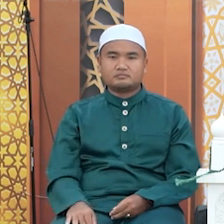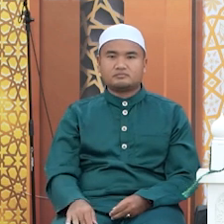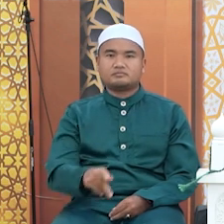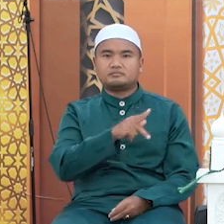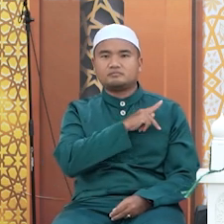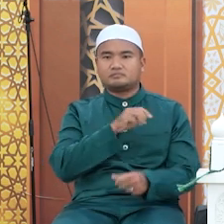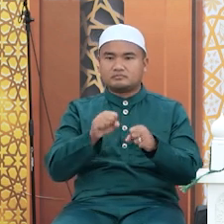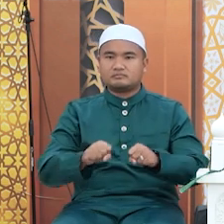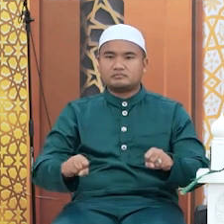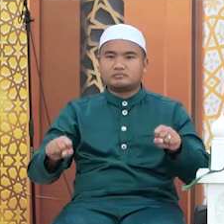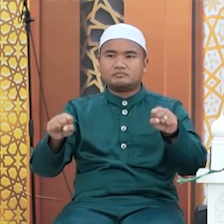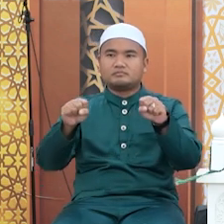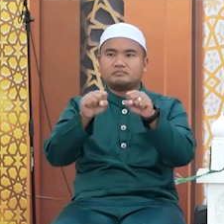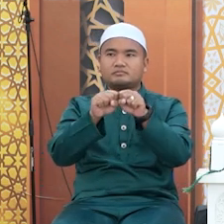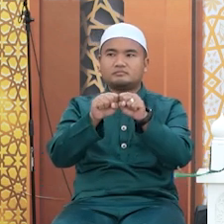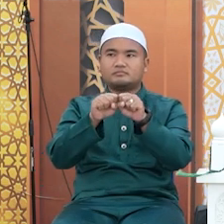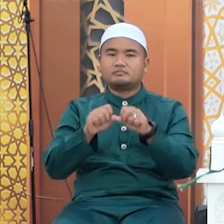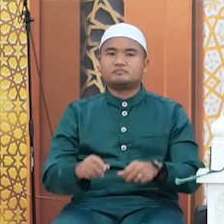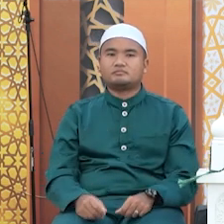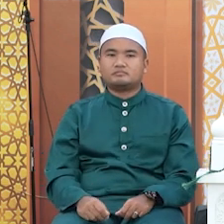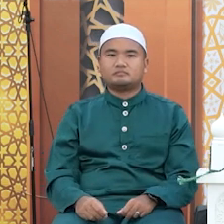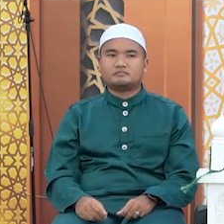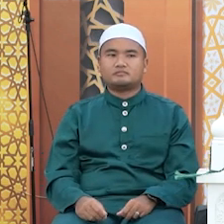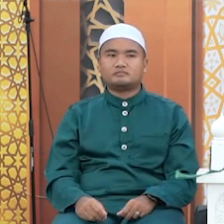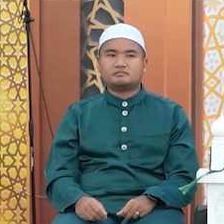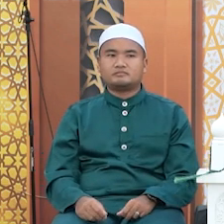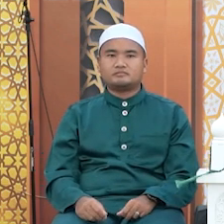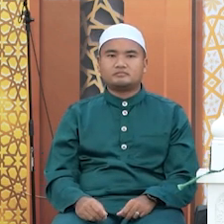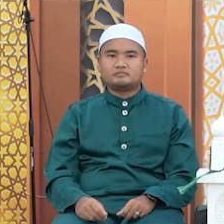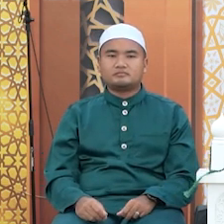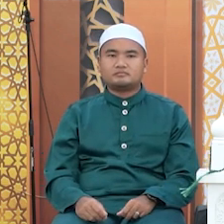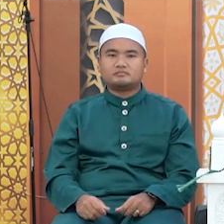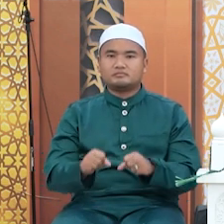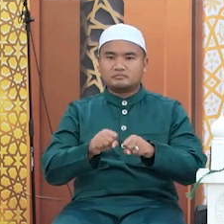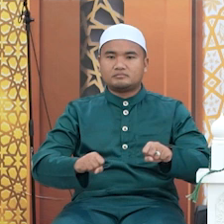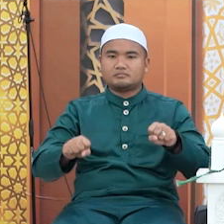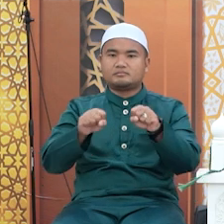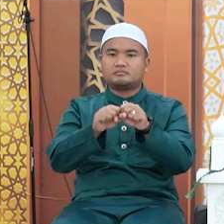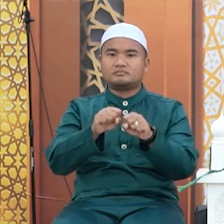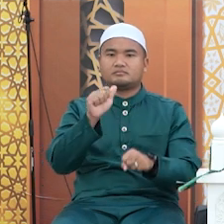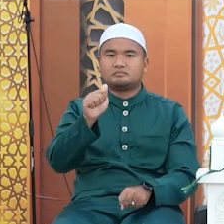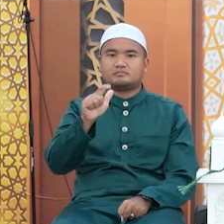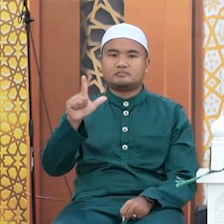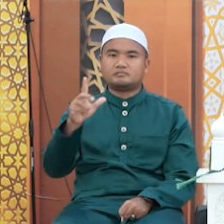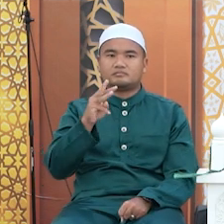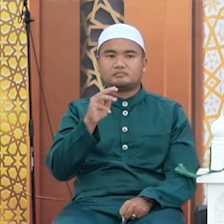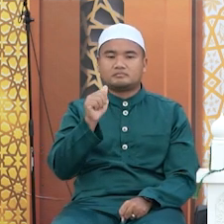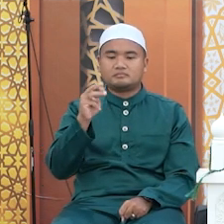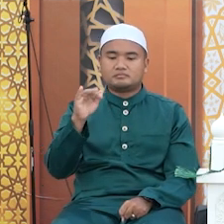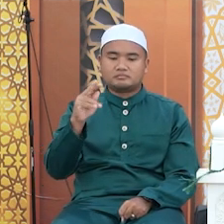yang berusaha pengurusi surau Al-Amin, barisan jawatan